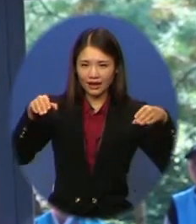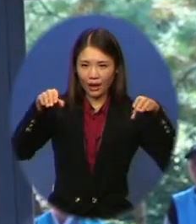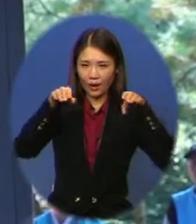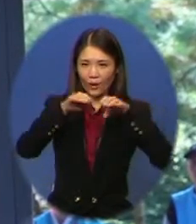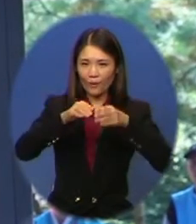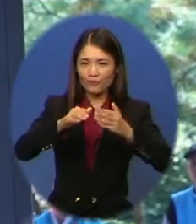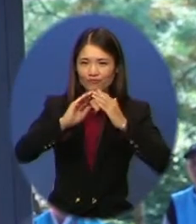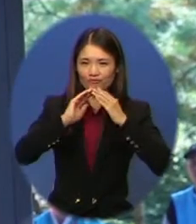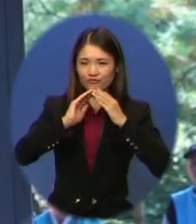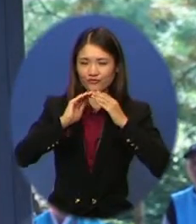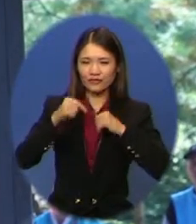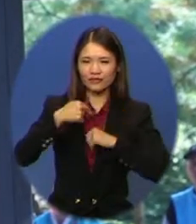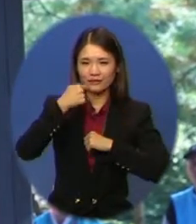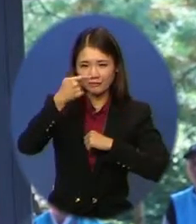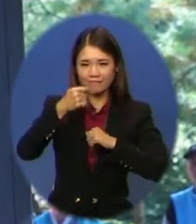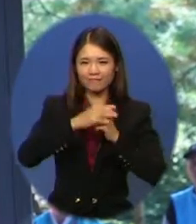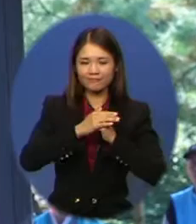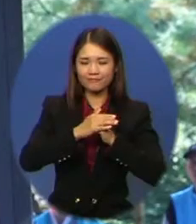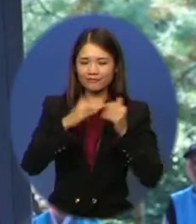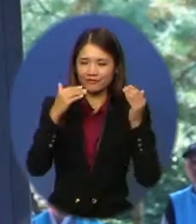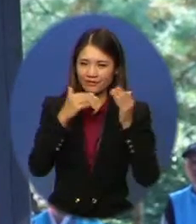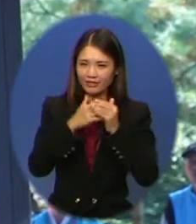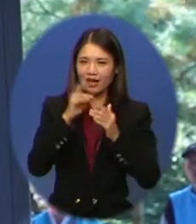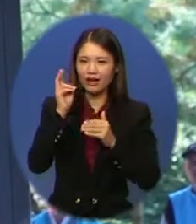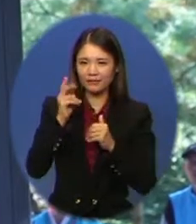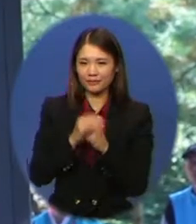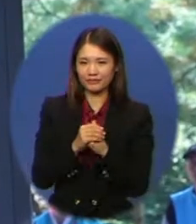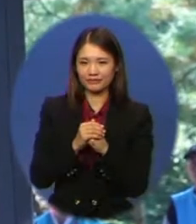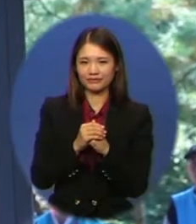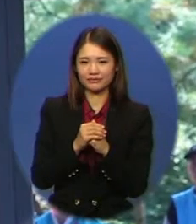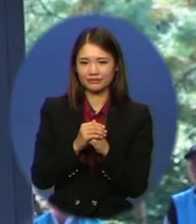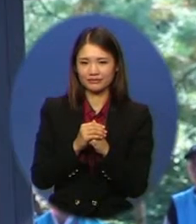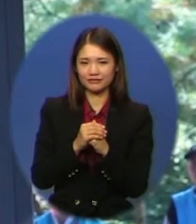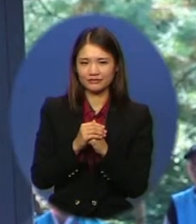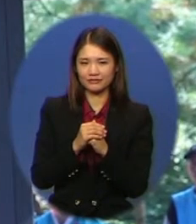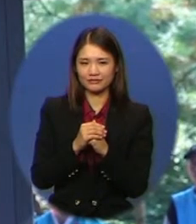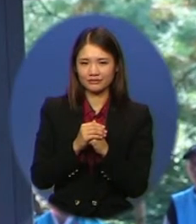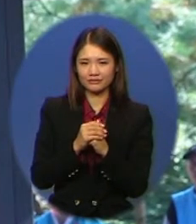내후년 초에 입주를 이제 다 하게 됩니다. 그래서